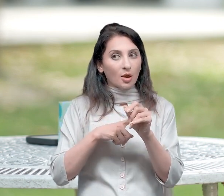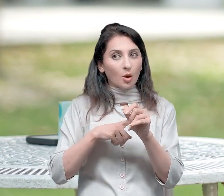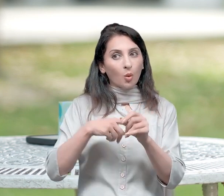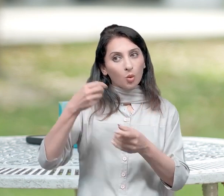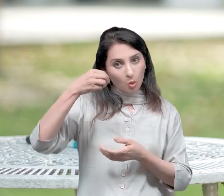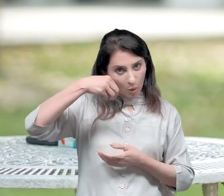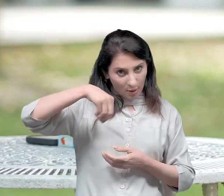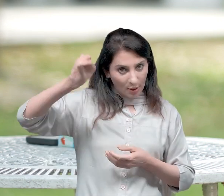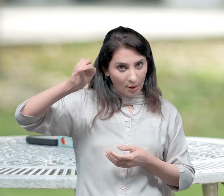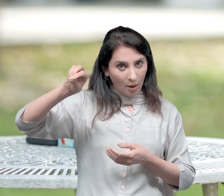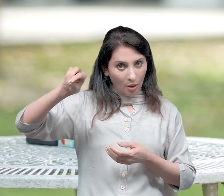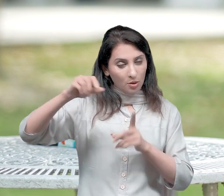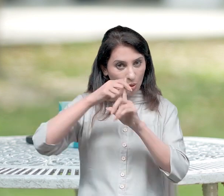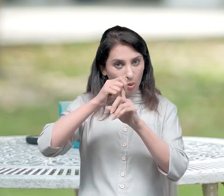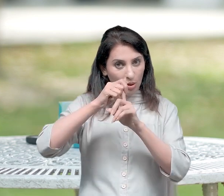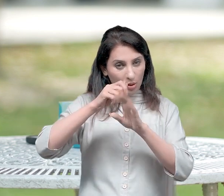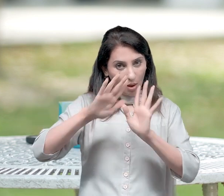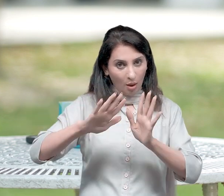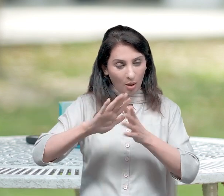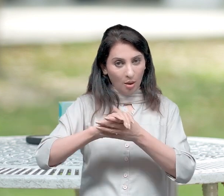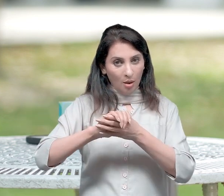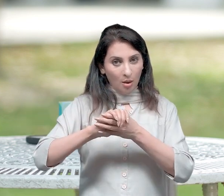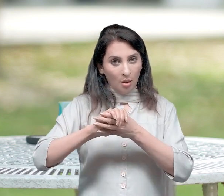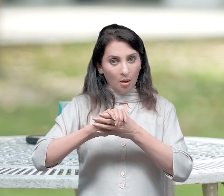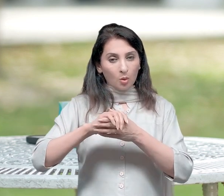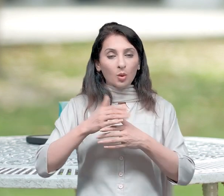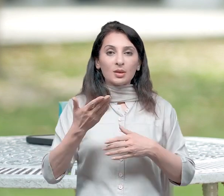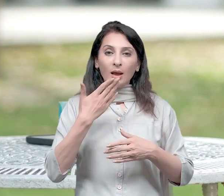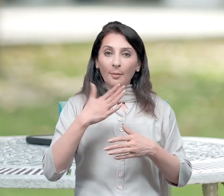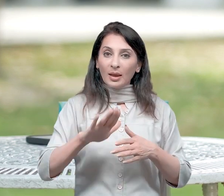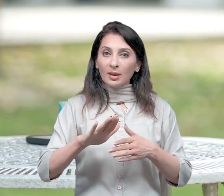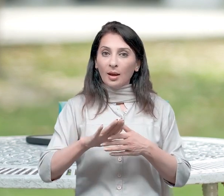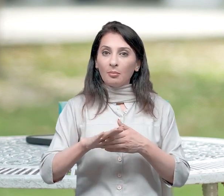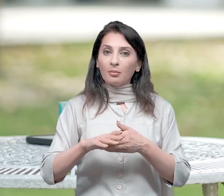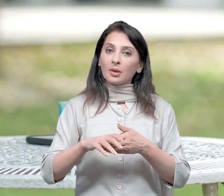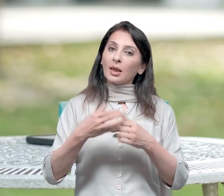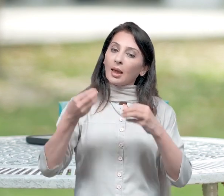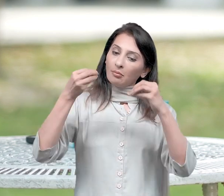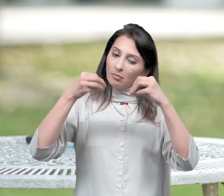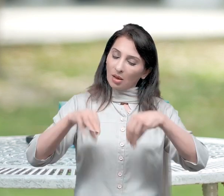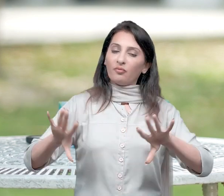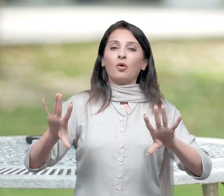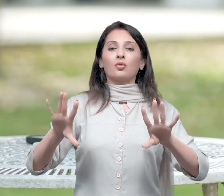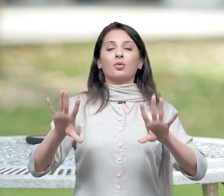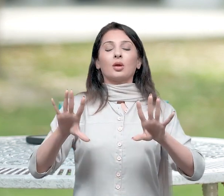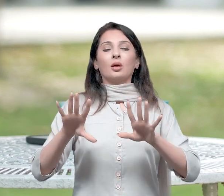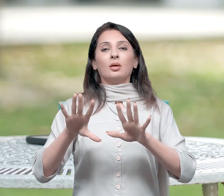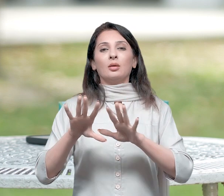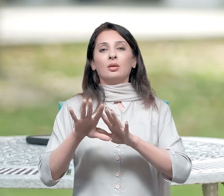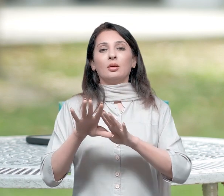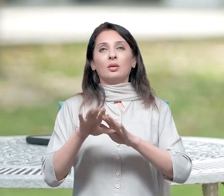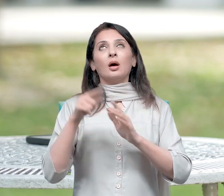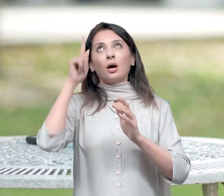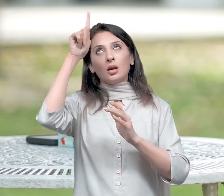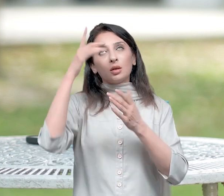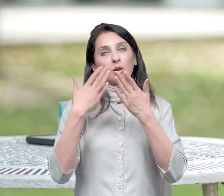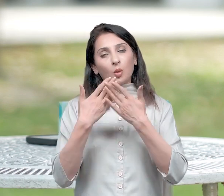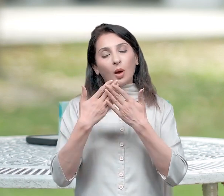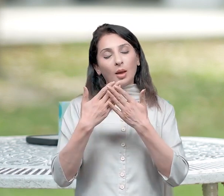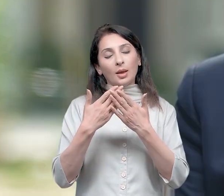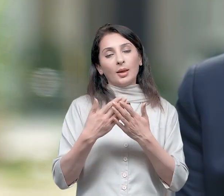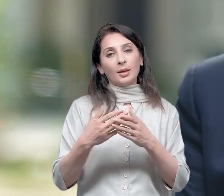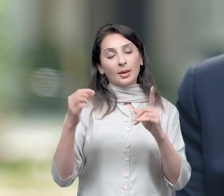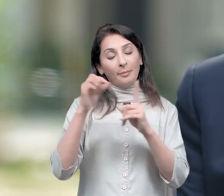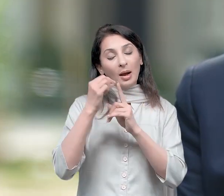سکتے تو اس کا مقصد ہے کہ یہ ڈیفالٹ ہو گیا، اور اللہ نہ کرے کہ پاکستان ڈیفالٹ کرے۔ ہم آج بھی کوشش کر رہے ہیں،